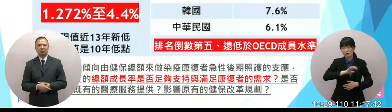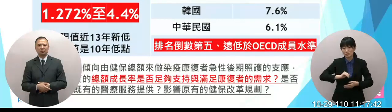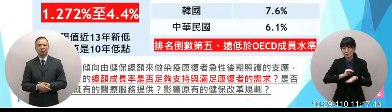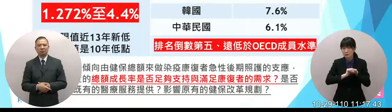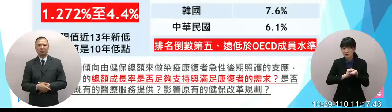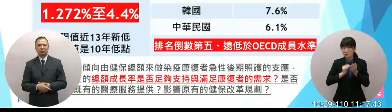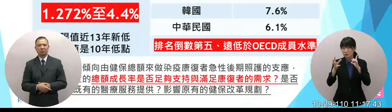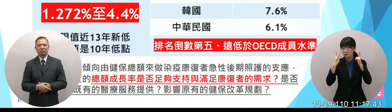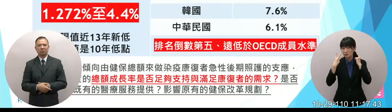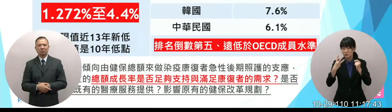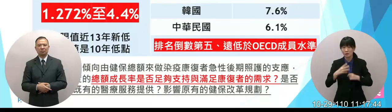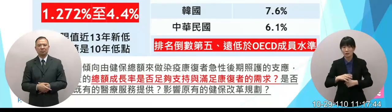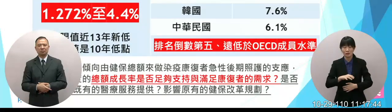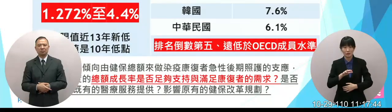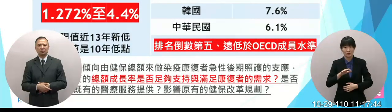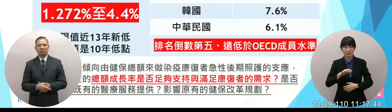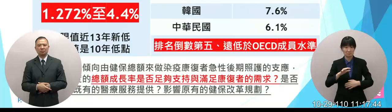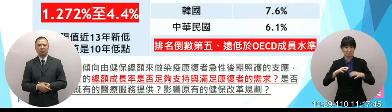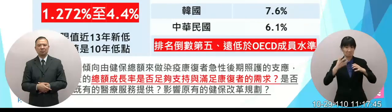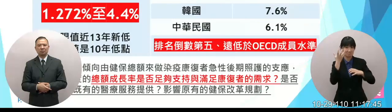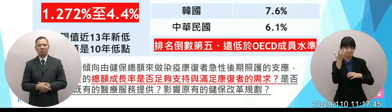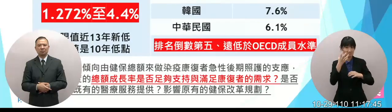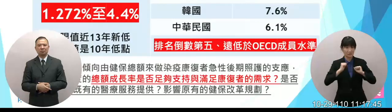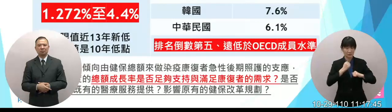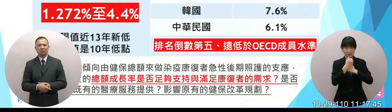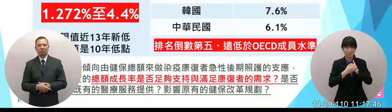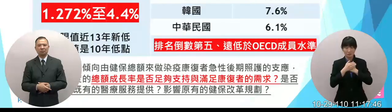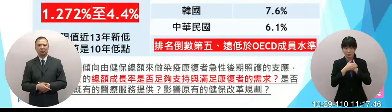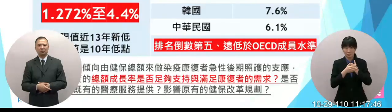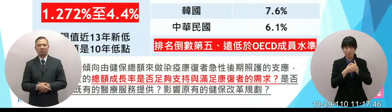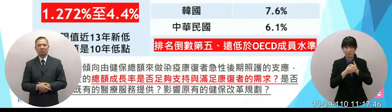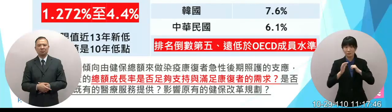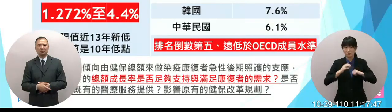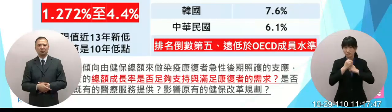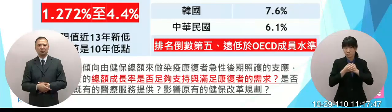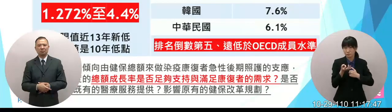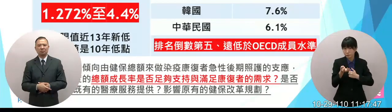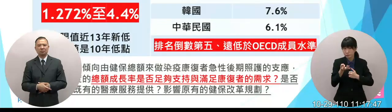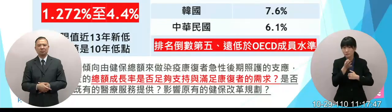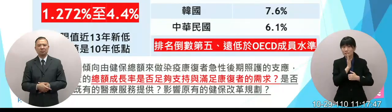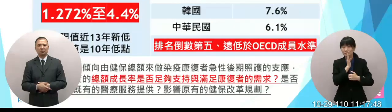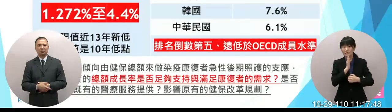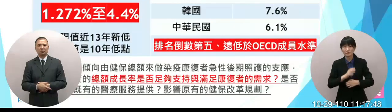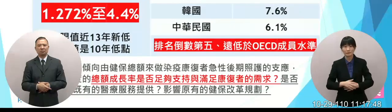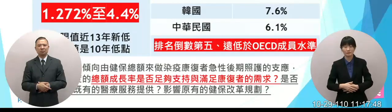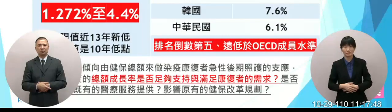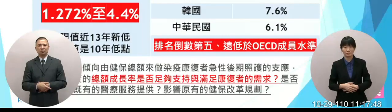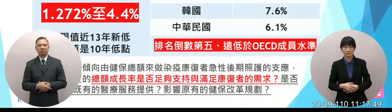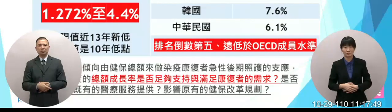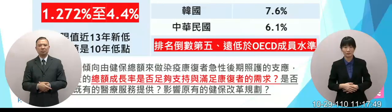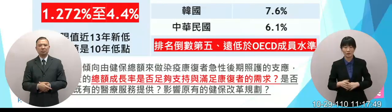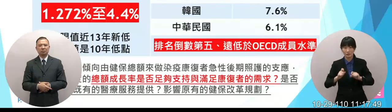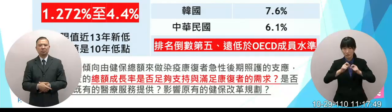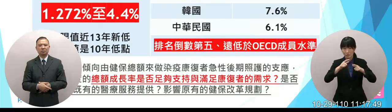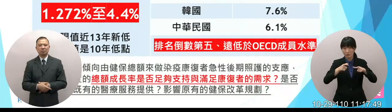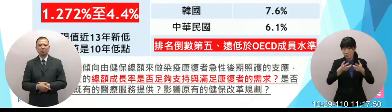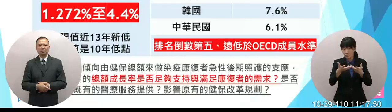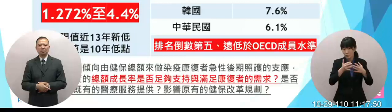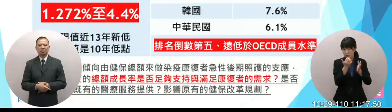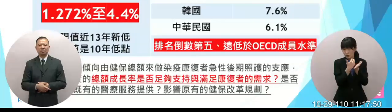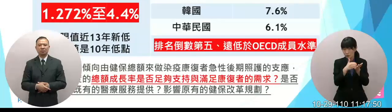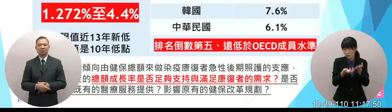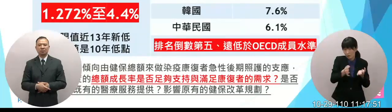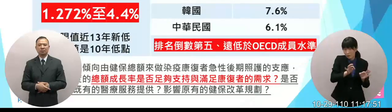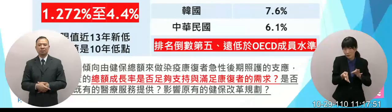源大部分都是健保，国内整体都是健保核心所发展的，其他公务预算的挹